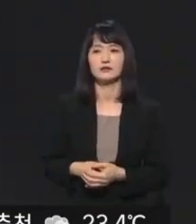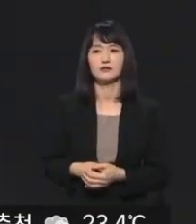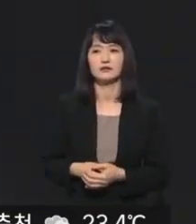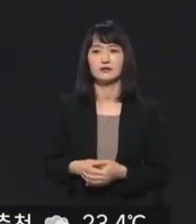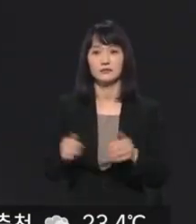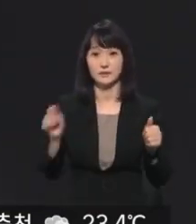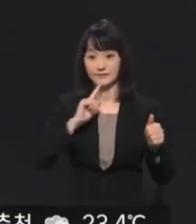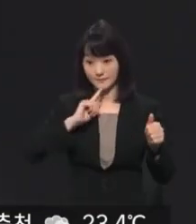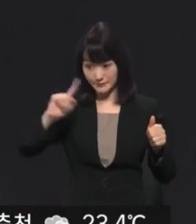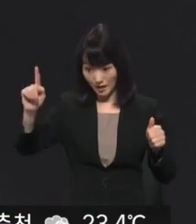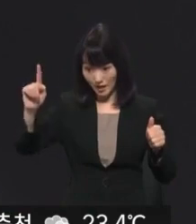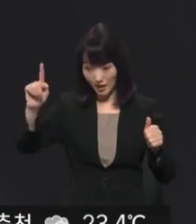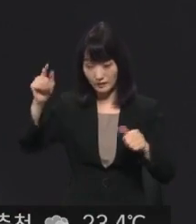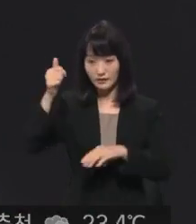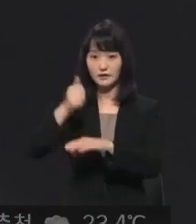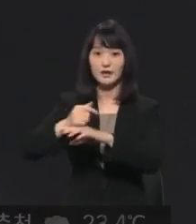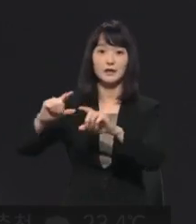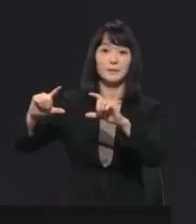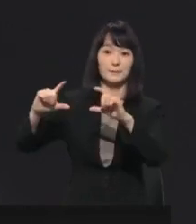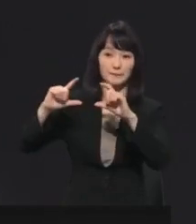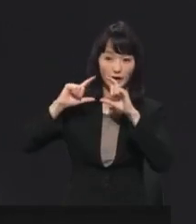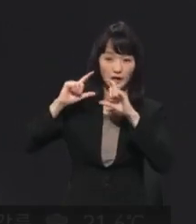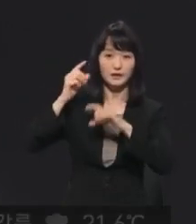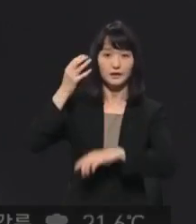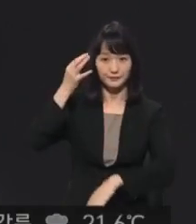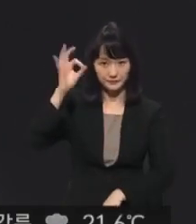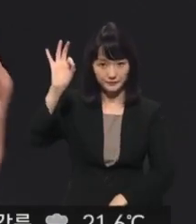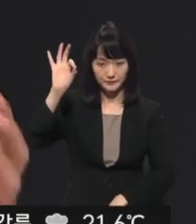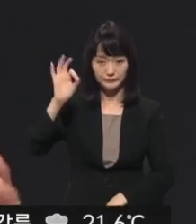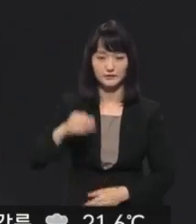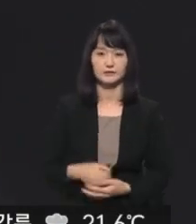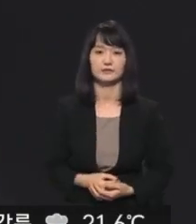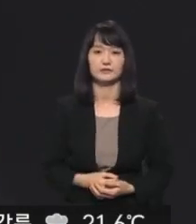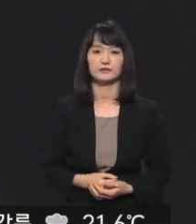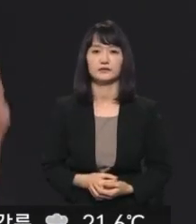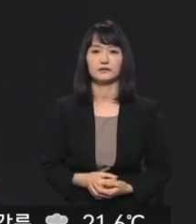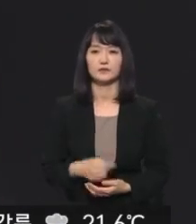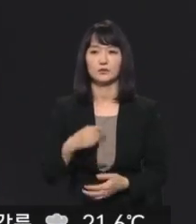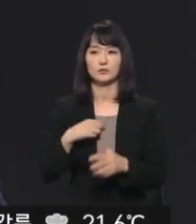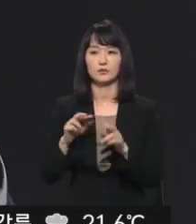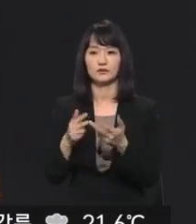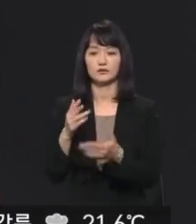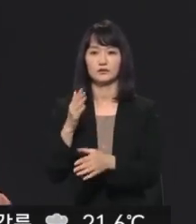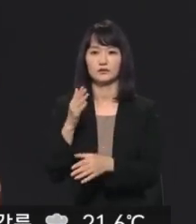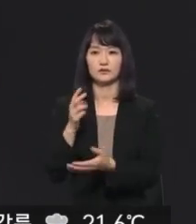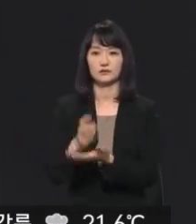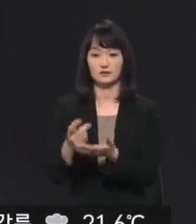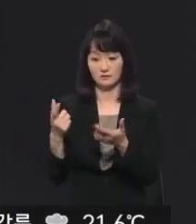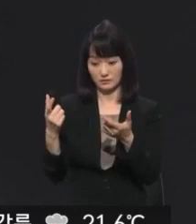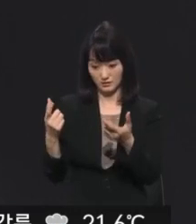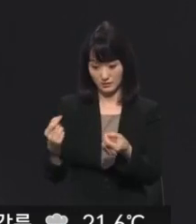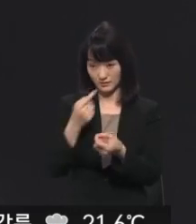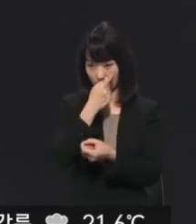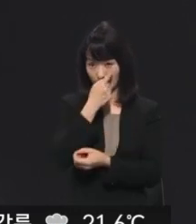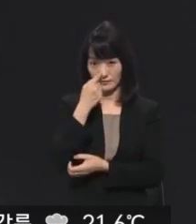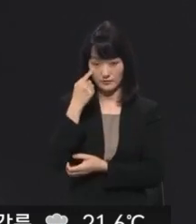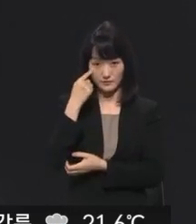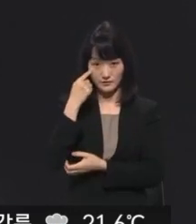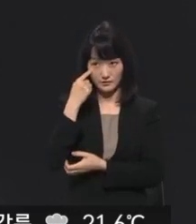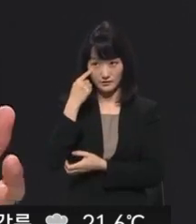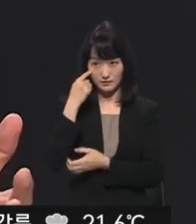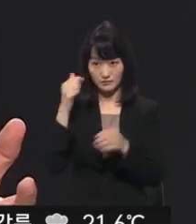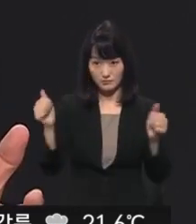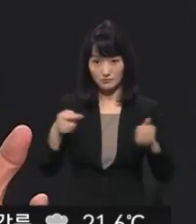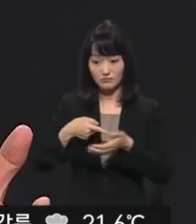나오지 인용이 됐단 말이에요 그러면 이 의 상황에서 그렇게 자기는 올바른 정당성을 입증하기 위해서 갖춰 신청했고 그 결과를 받아 보겠다는 것이 없는